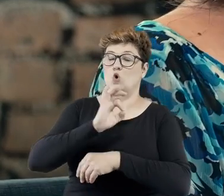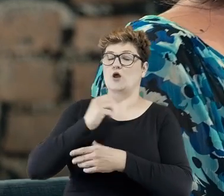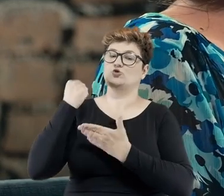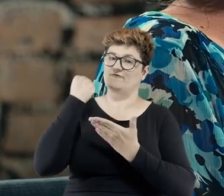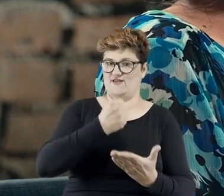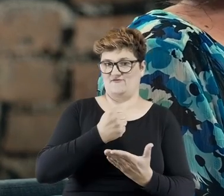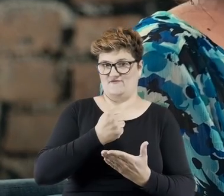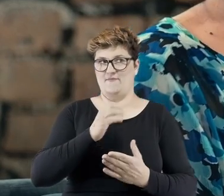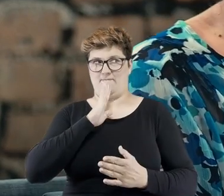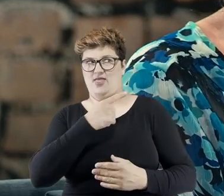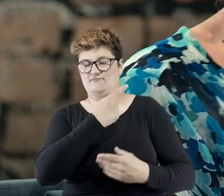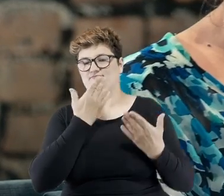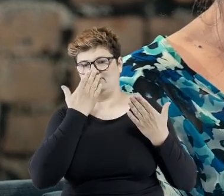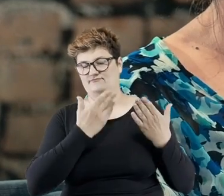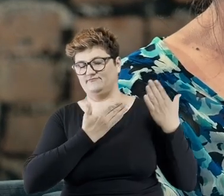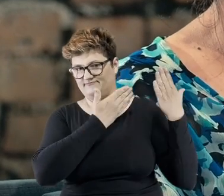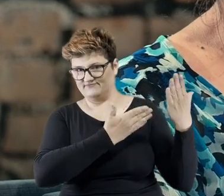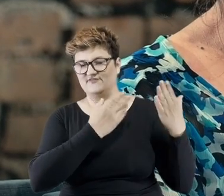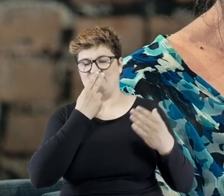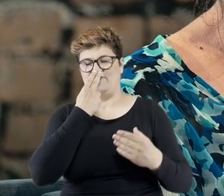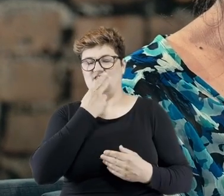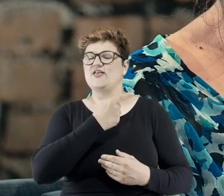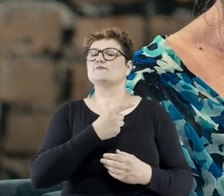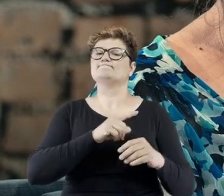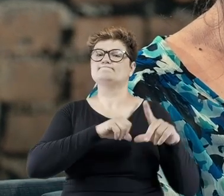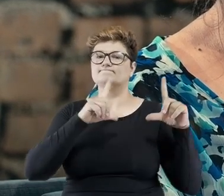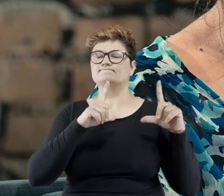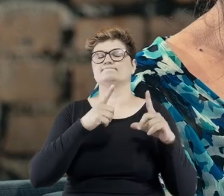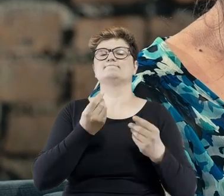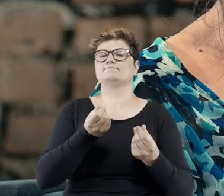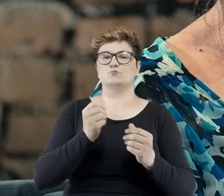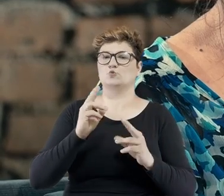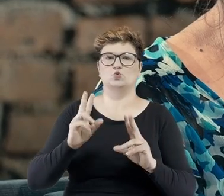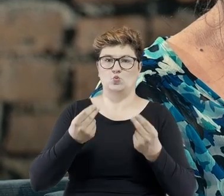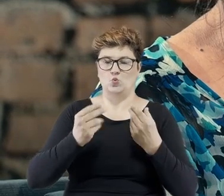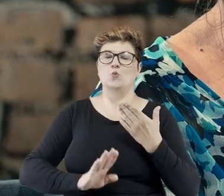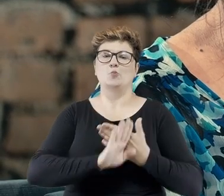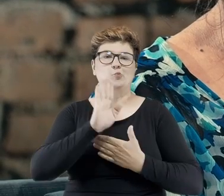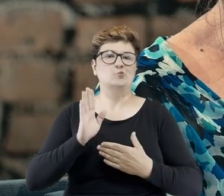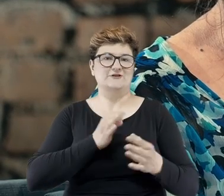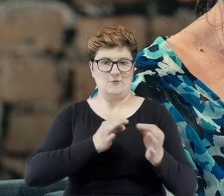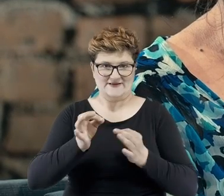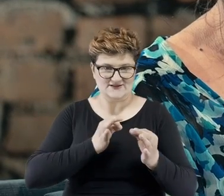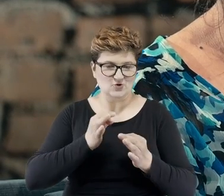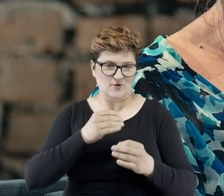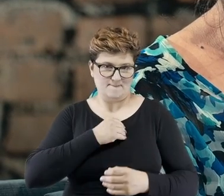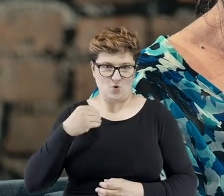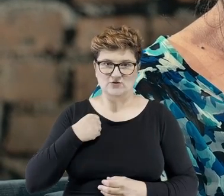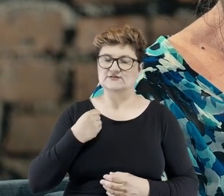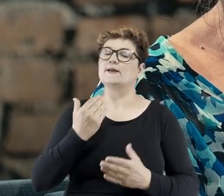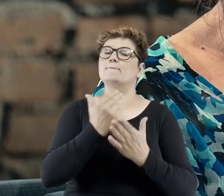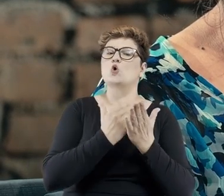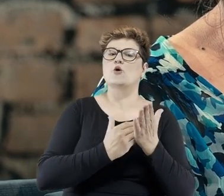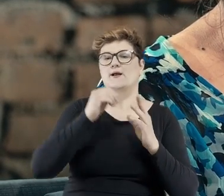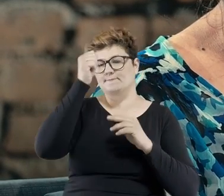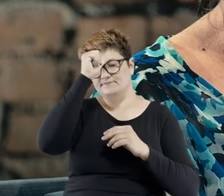jest dofinansowany, tak jak tutaj Państwo widzą na planszy, ze środków Muzeum Historii Polski w ramach